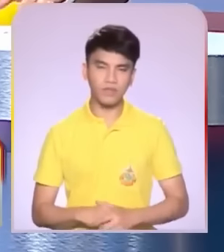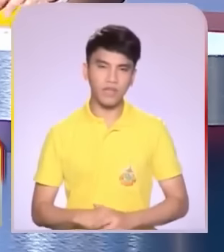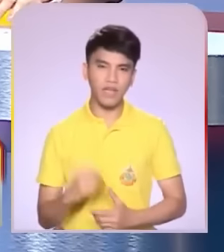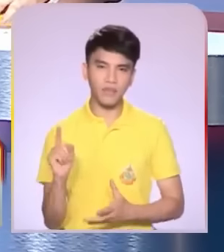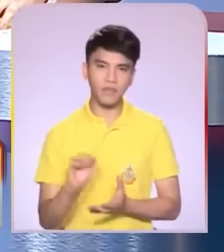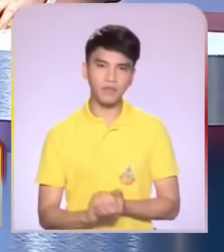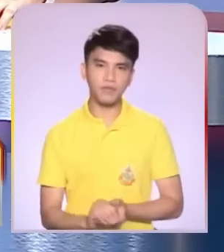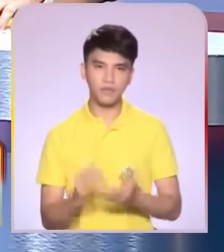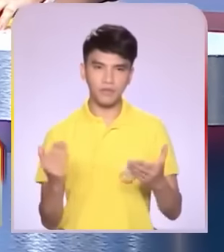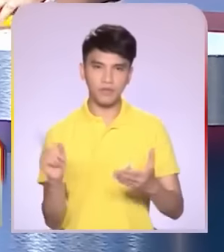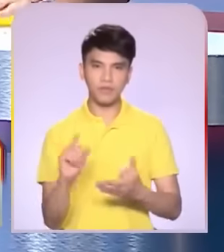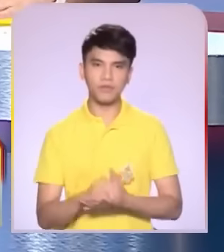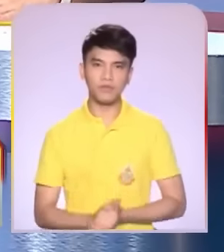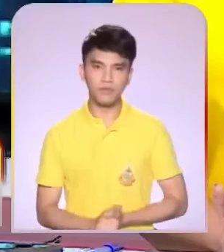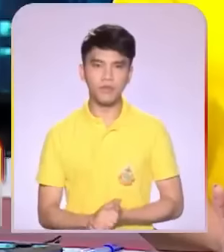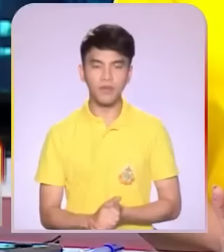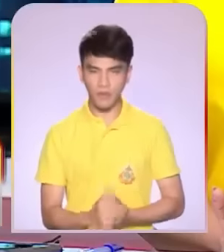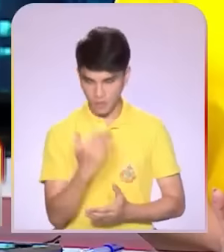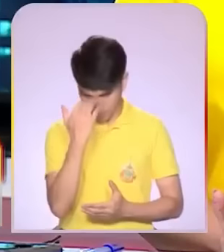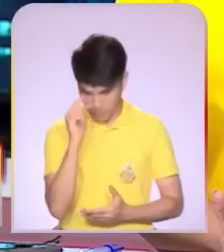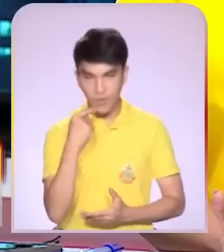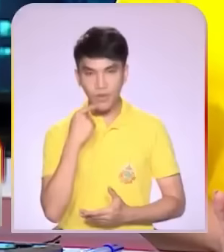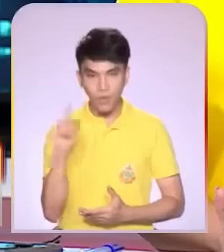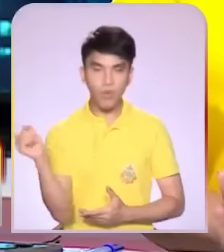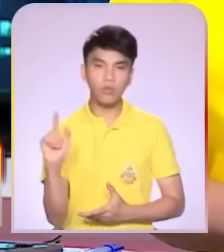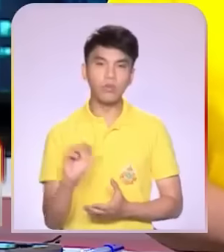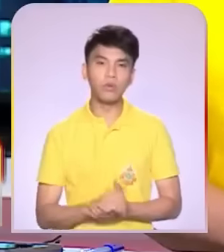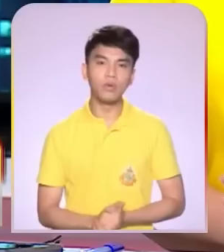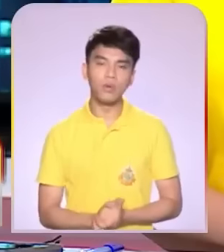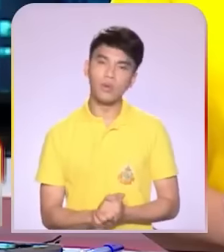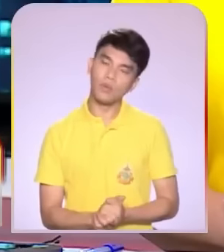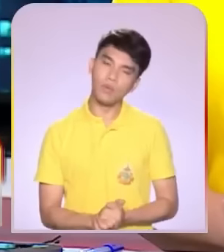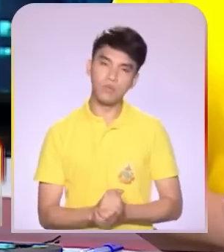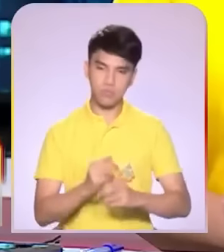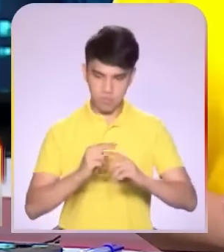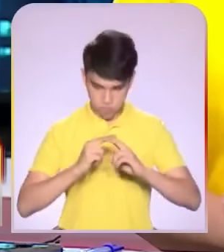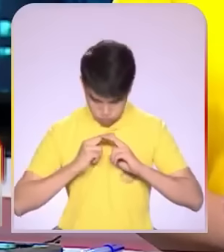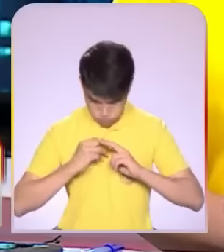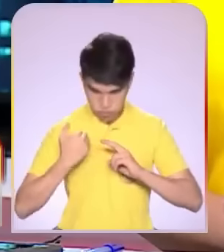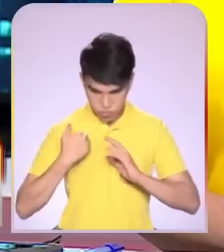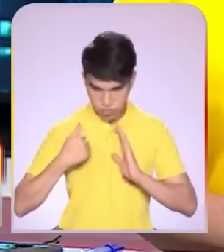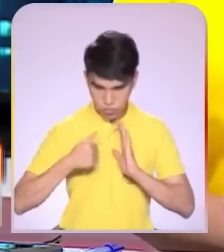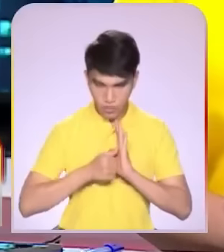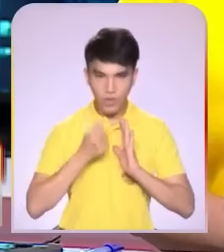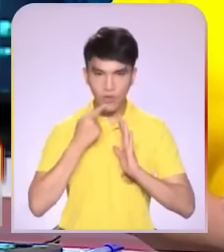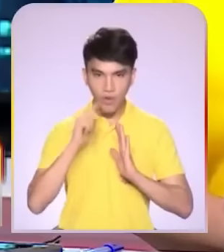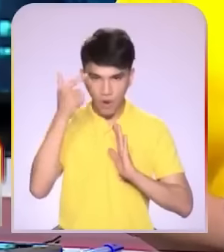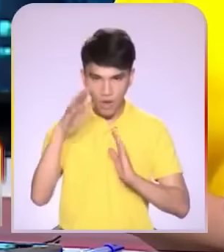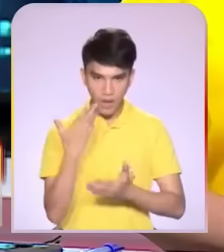คือสั้นๆนะฮะเข้ามาในรายการเพื่อที่จะร้องทุกข์บอกว่าเขาอะมีลูกหนี้แล้วก็ยื่นฟ้องลูก